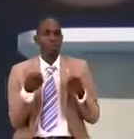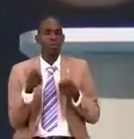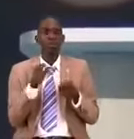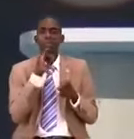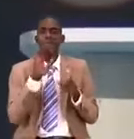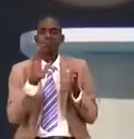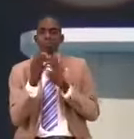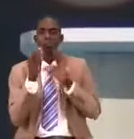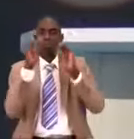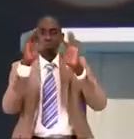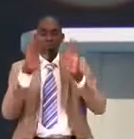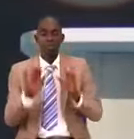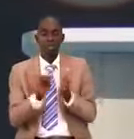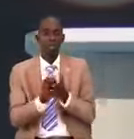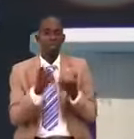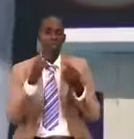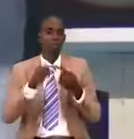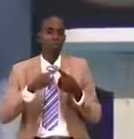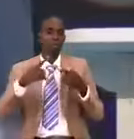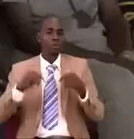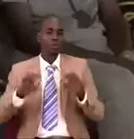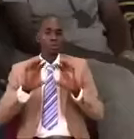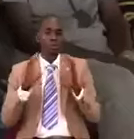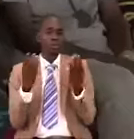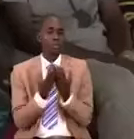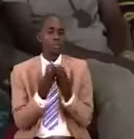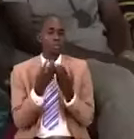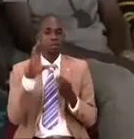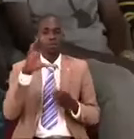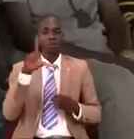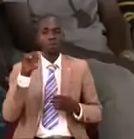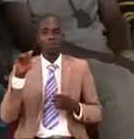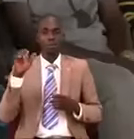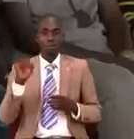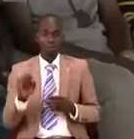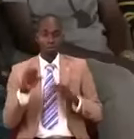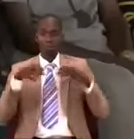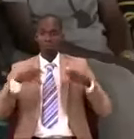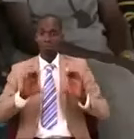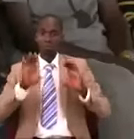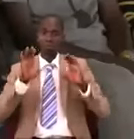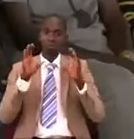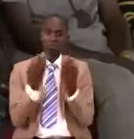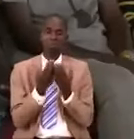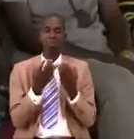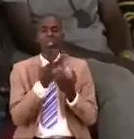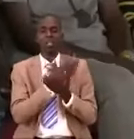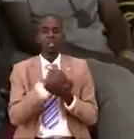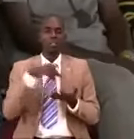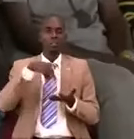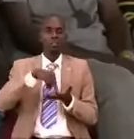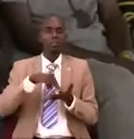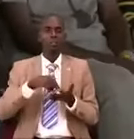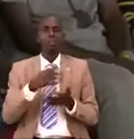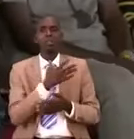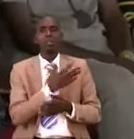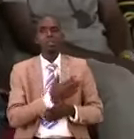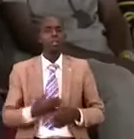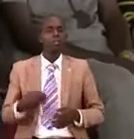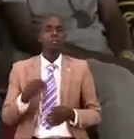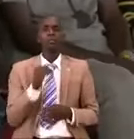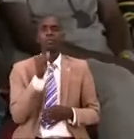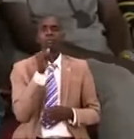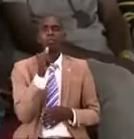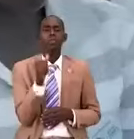hautement le tableau ne dit rien les élèves commencent à parler si tu si toi l'enceinte ne commence pas par parler et